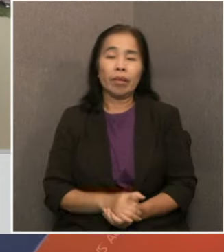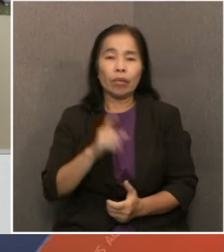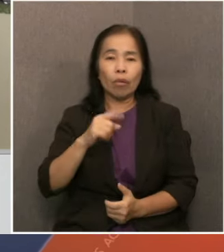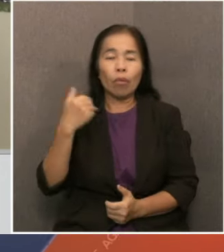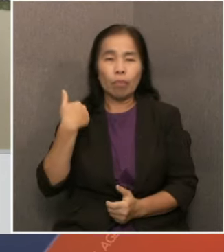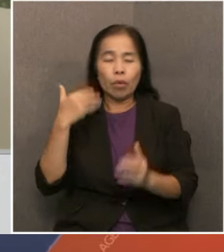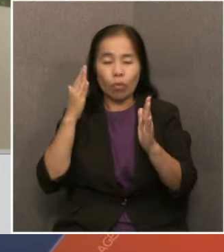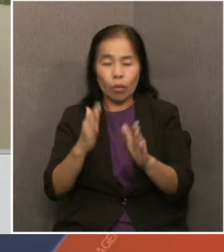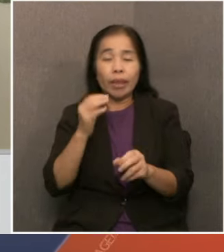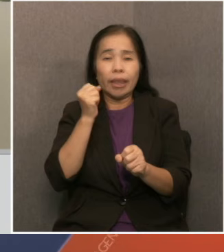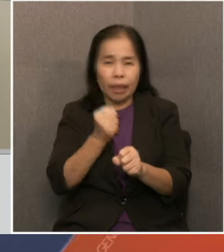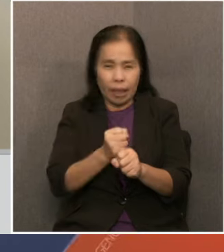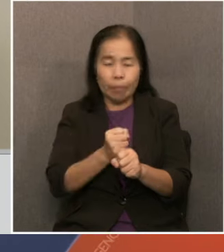แต่นี้